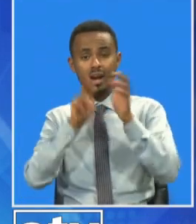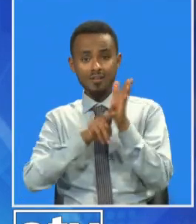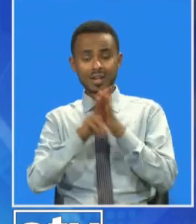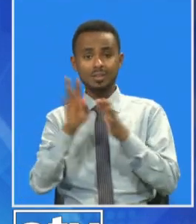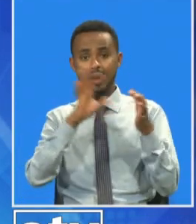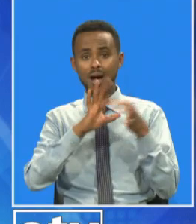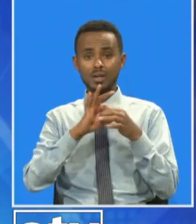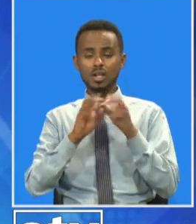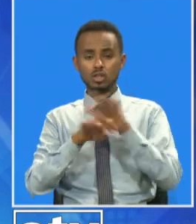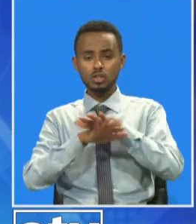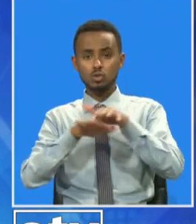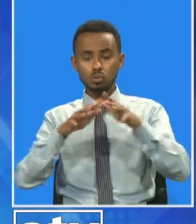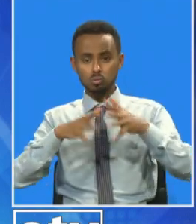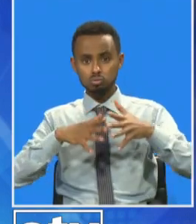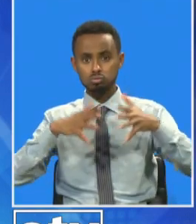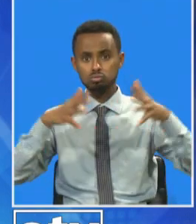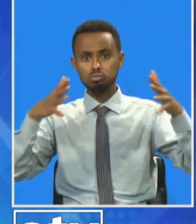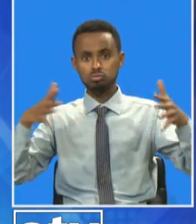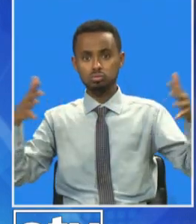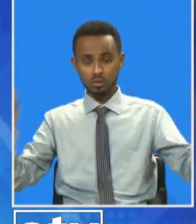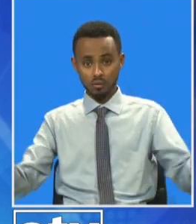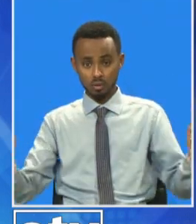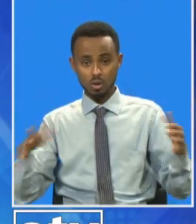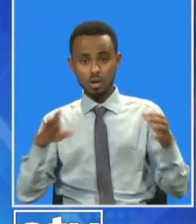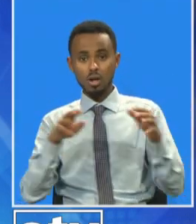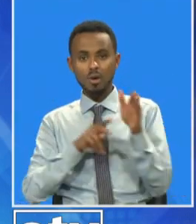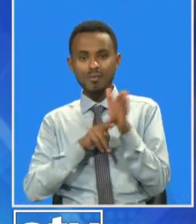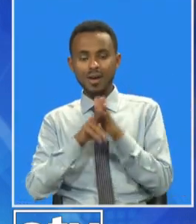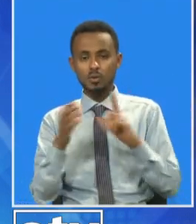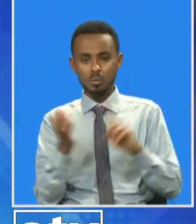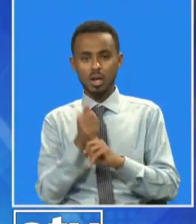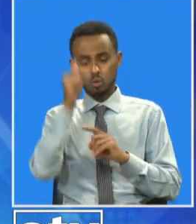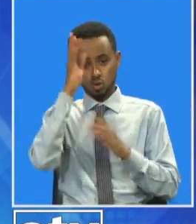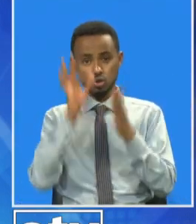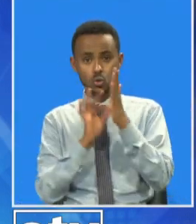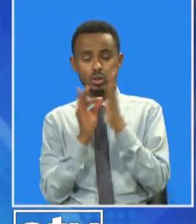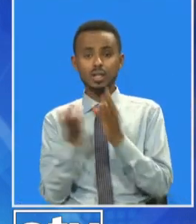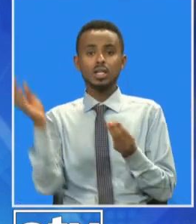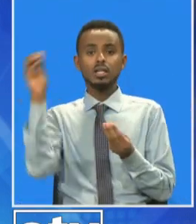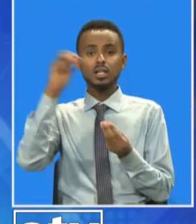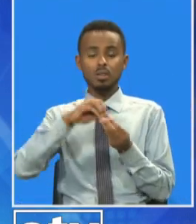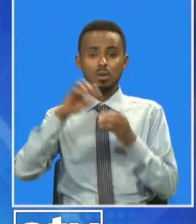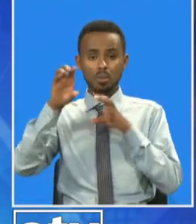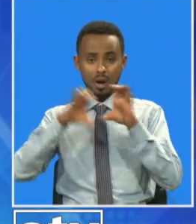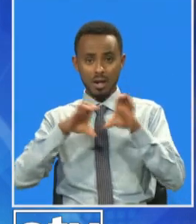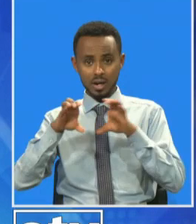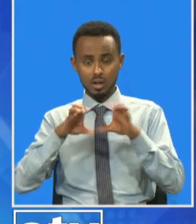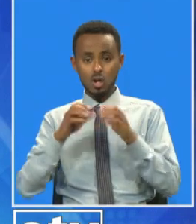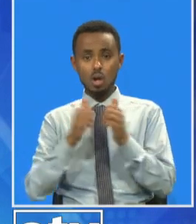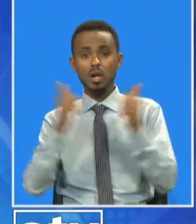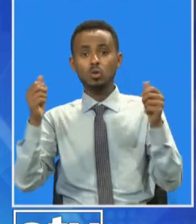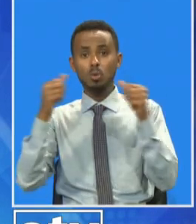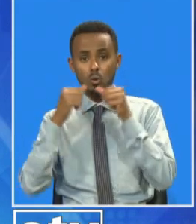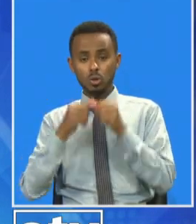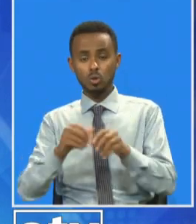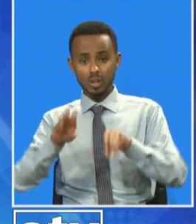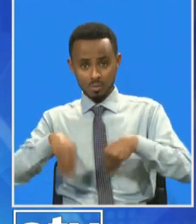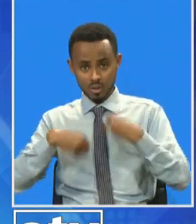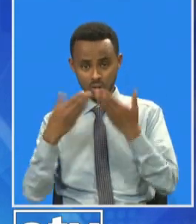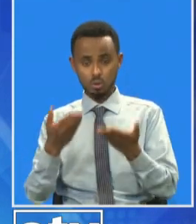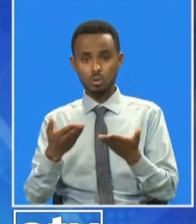ቫይረስ ማህበረሰባዊ ስርጭቱ በመስፋፋቱ በቫይረሱ የሚያዙ ሰዎች ቁጥር እንዲጨምር በማድረግ በለይቶ ማቆያዎች